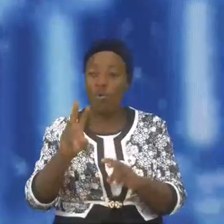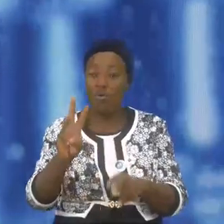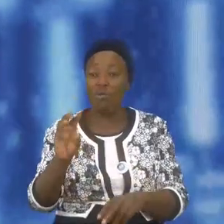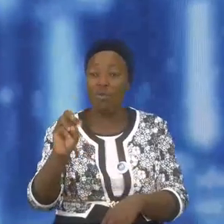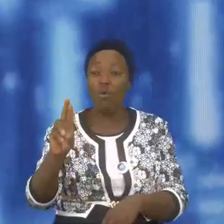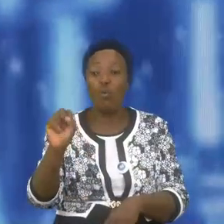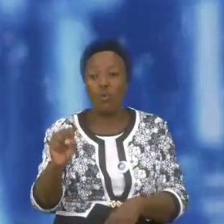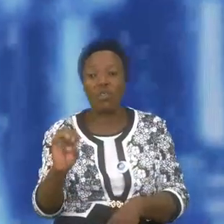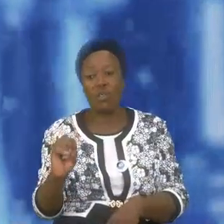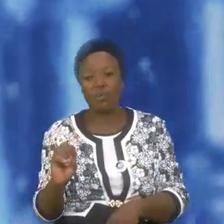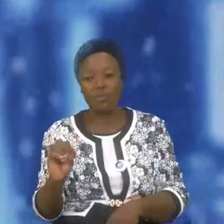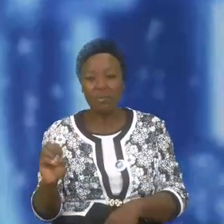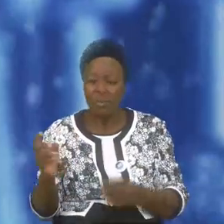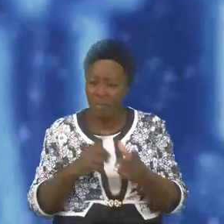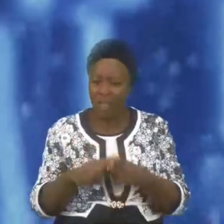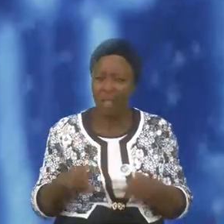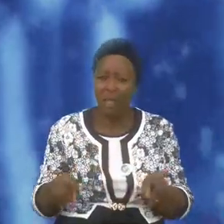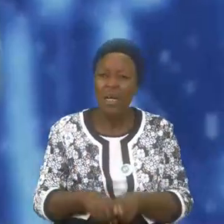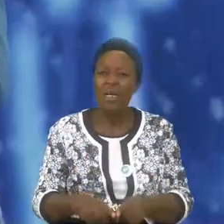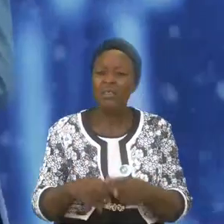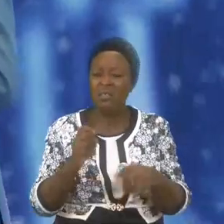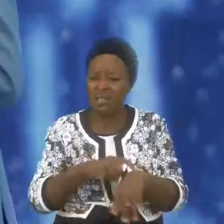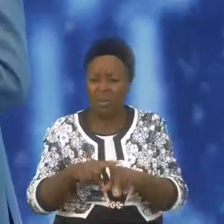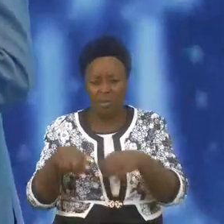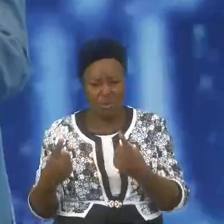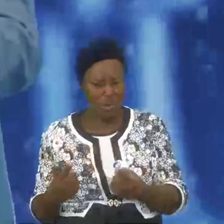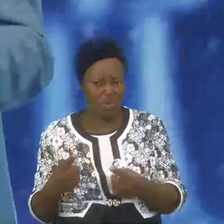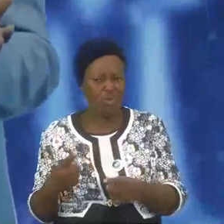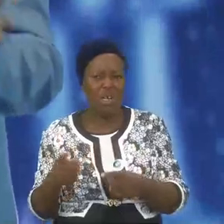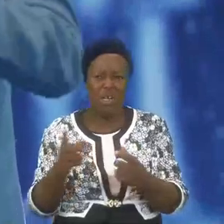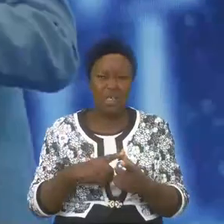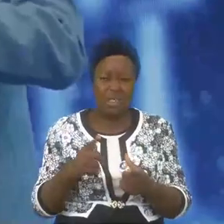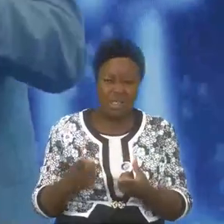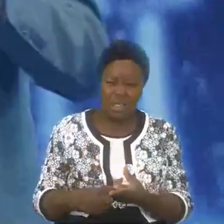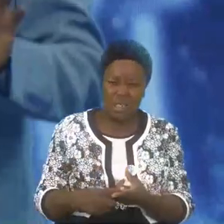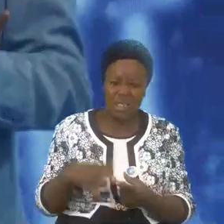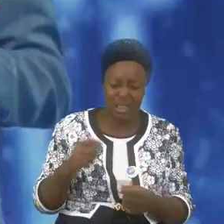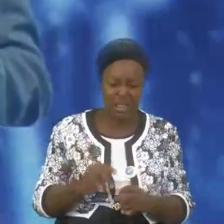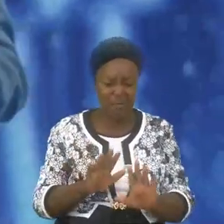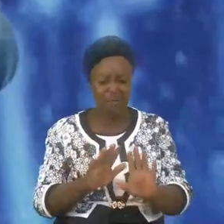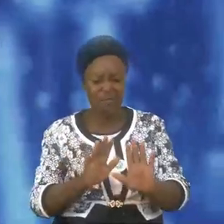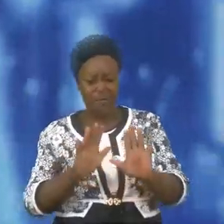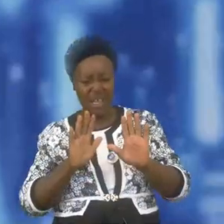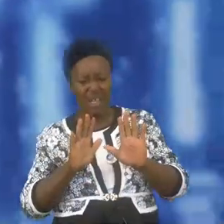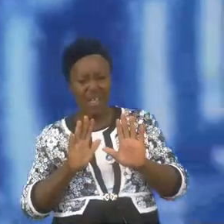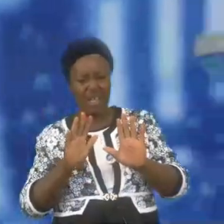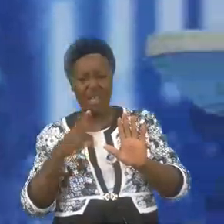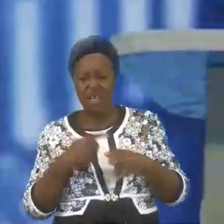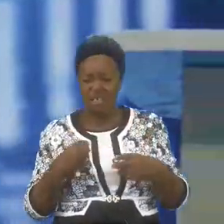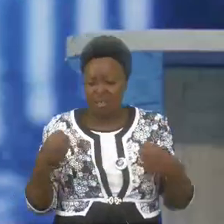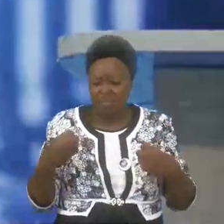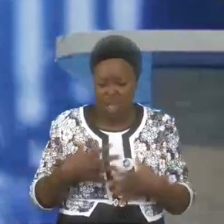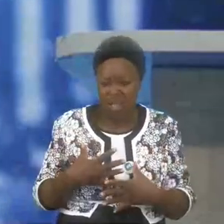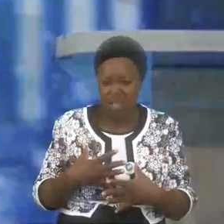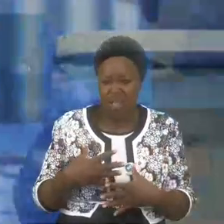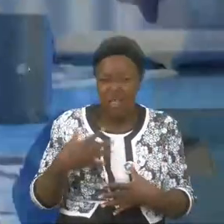Nebuchadnezzar, comme les heures passaient, les minutes passaient, la crainte, la frayeur,